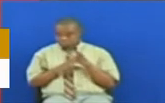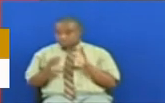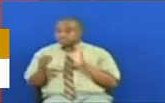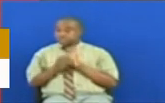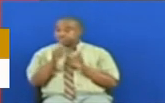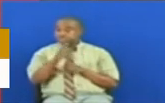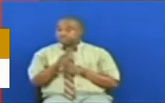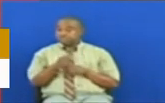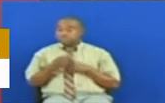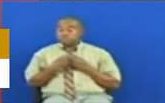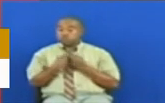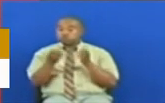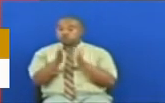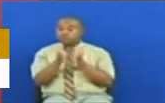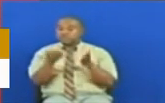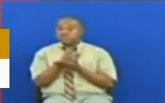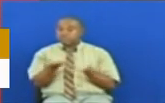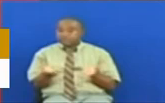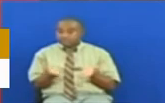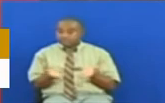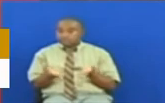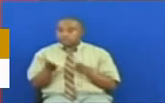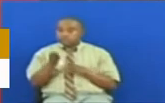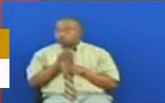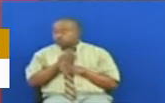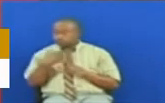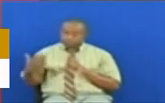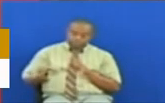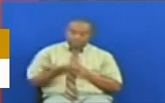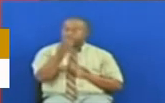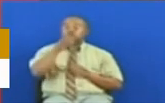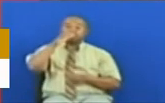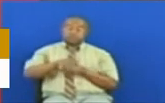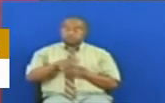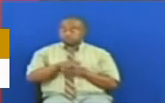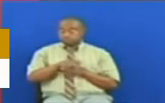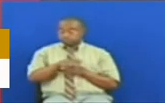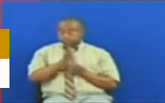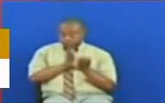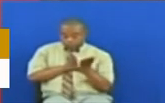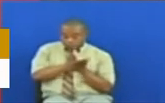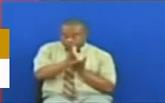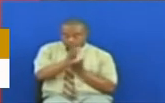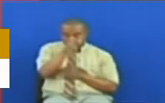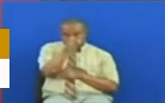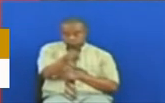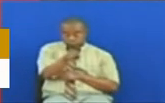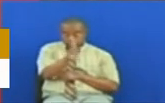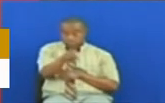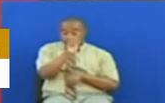haikutoa nafasi taifa kuweza kunufaika kwa mapato mengi kutokana na uvuvi wa bahari